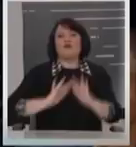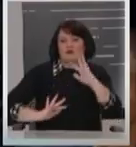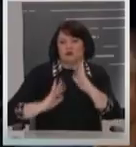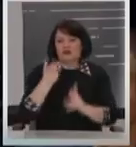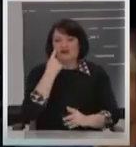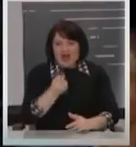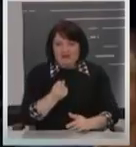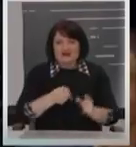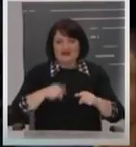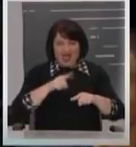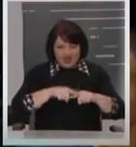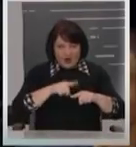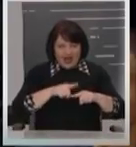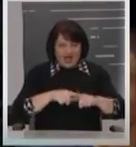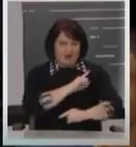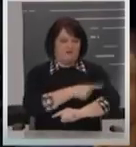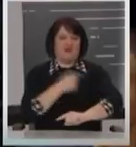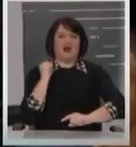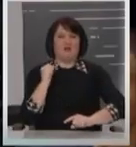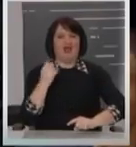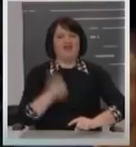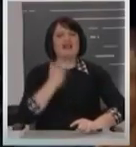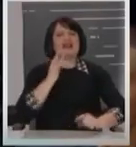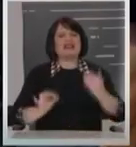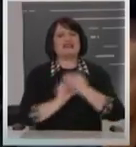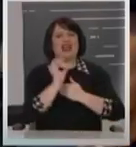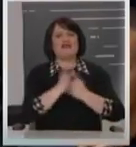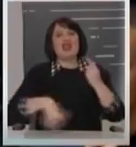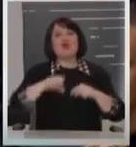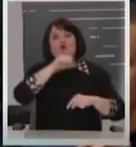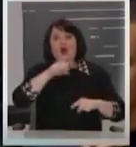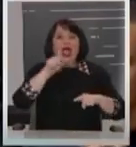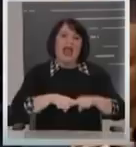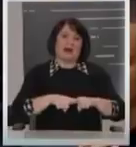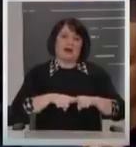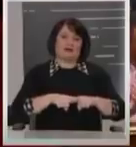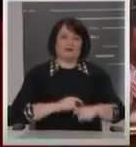στην Ελλάδα εκπροσωπείται δυναμικά από τη Χρυσή Αυγή των Ελλήνων.